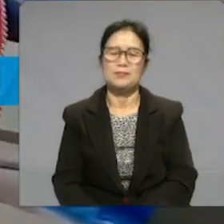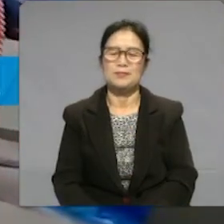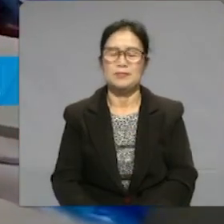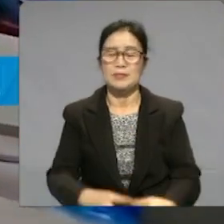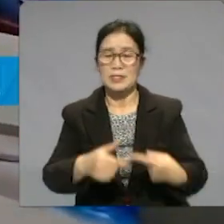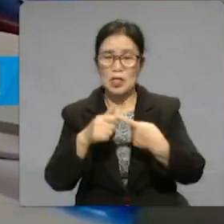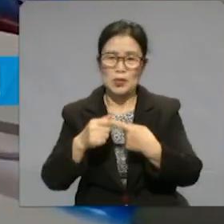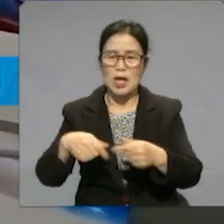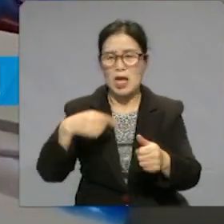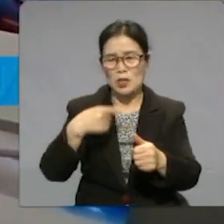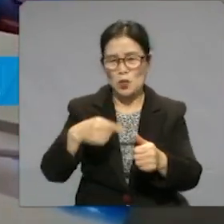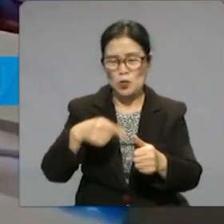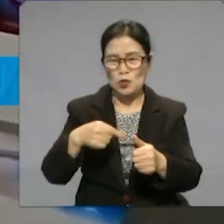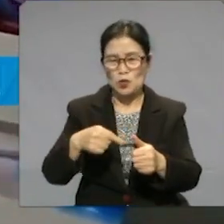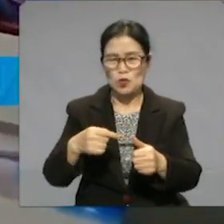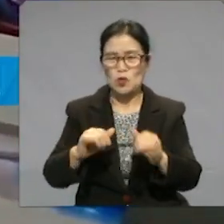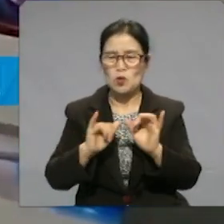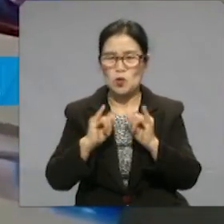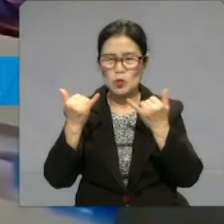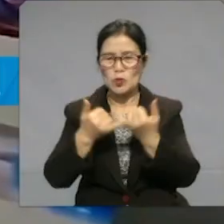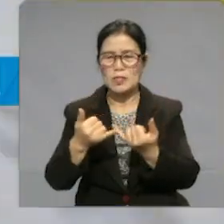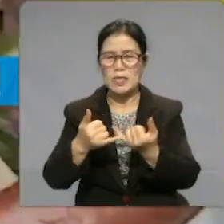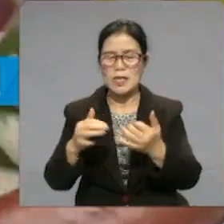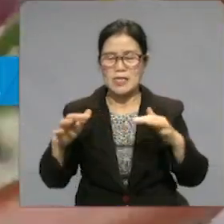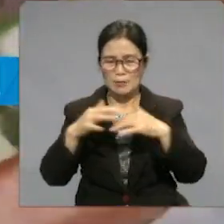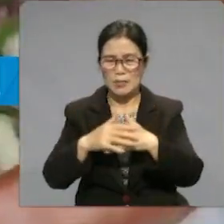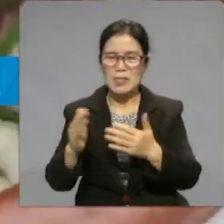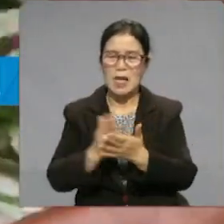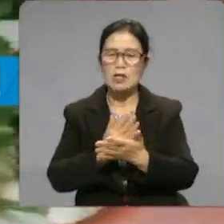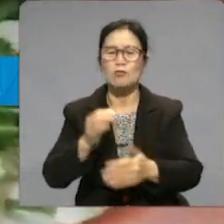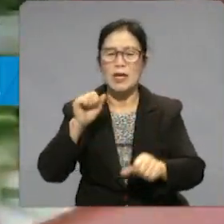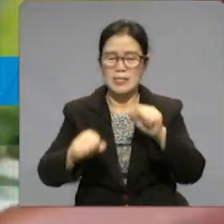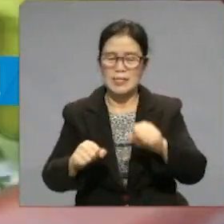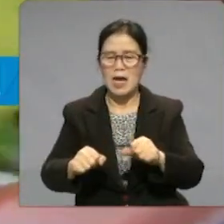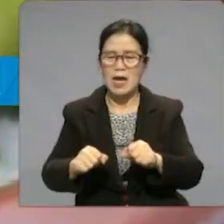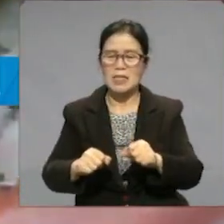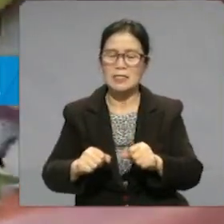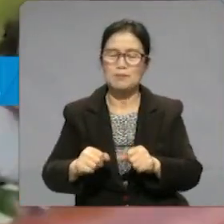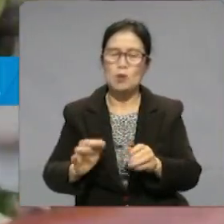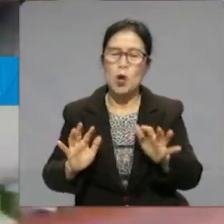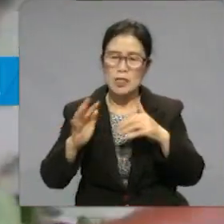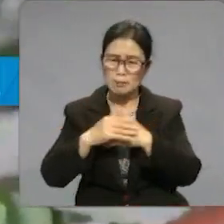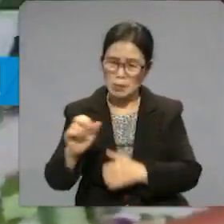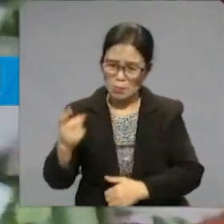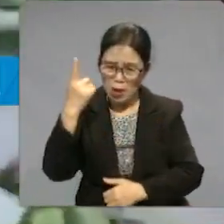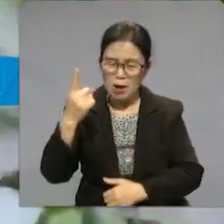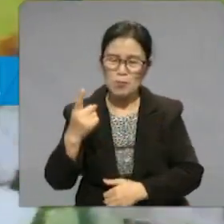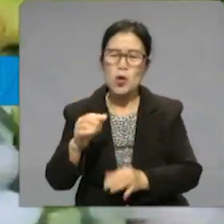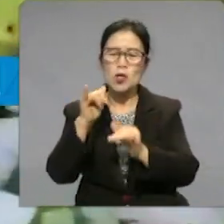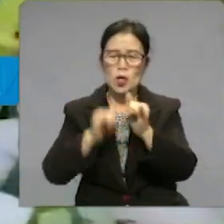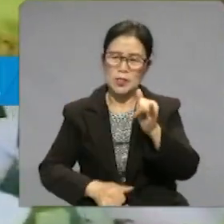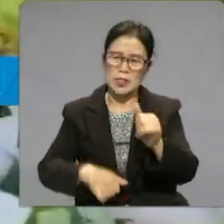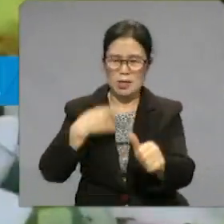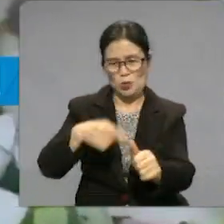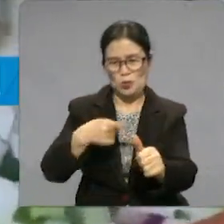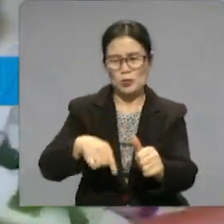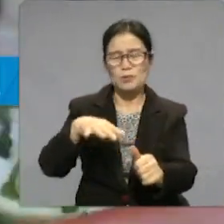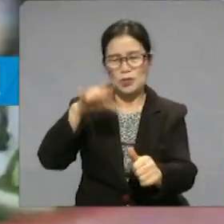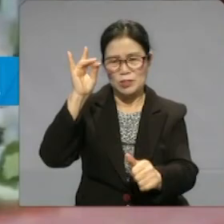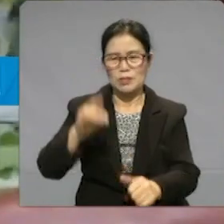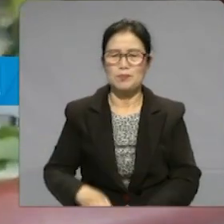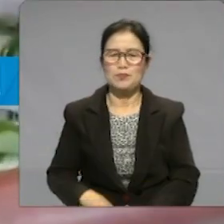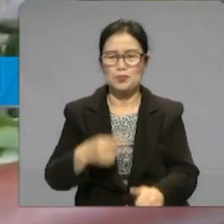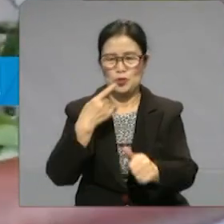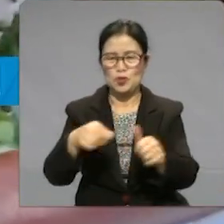첫날 교동 교육공동체의 김치 나눔 행사와 김치의 유래, 역사 교육을 먼저 진행했는데요.